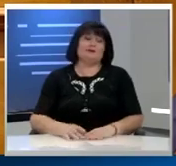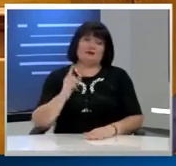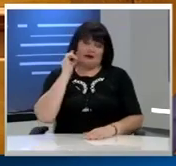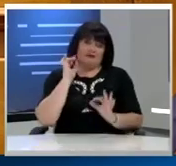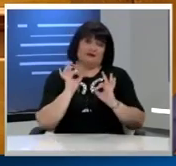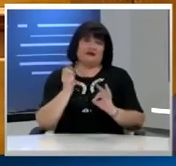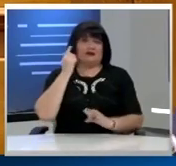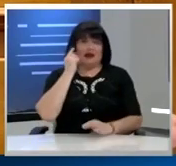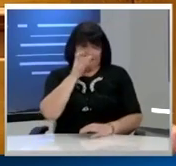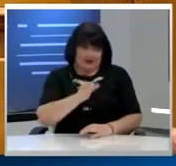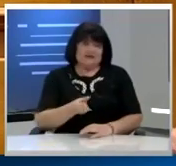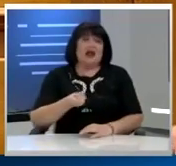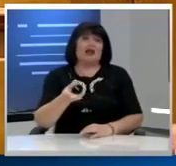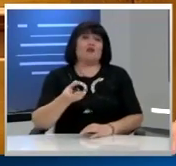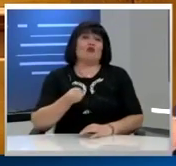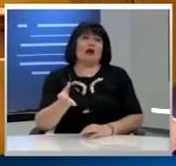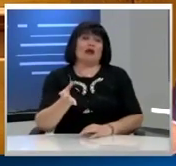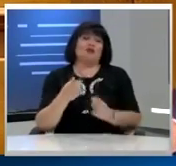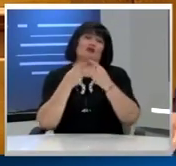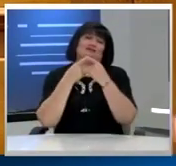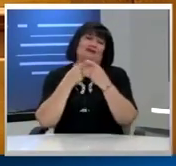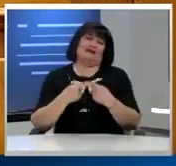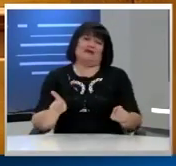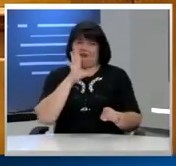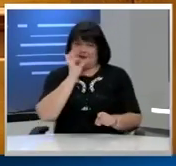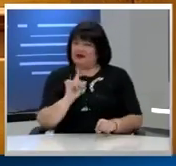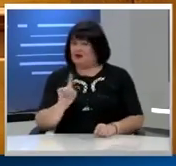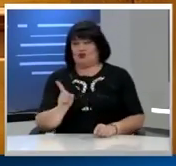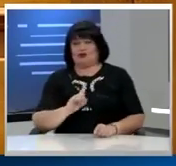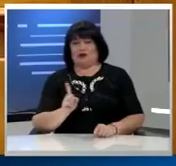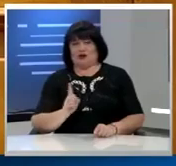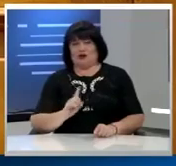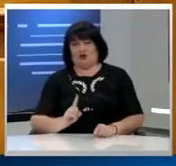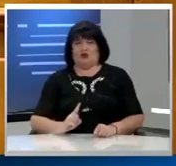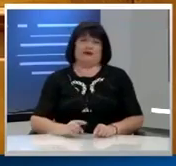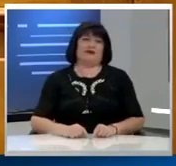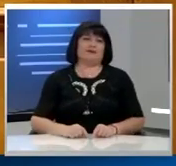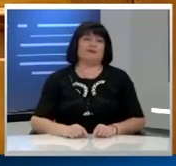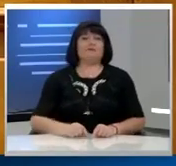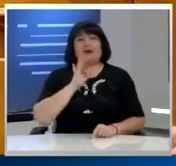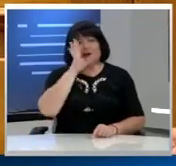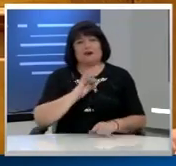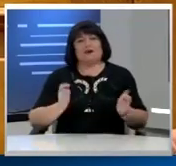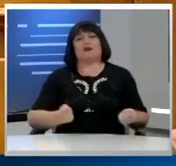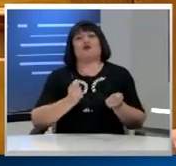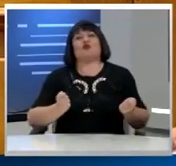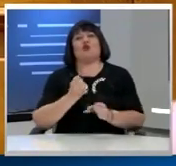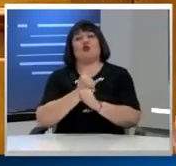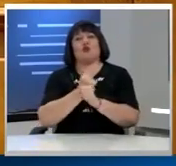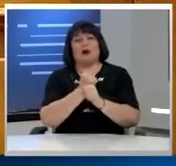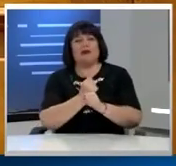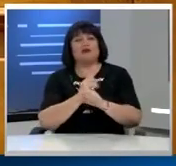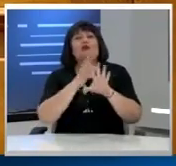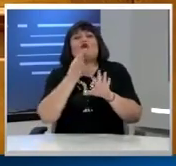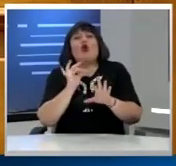αντιλαμβάνεστε ότι ο αριθμός αυτός πολύ απήχε από την πραγματικότητα σε σχέση με τους πραγματικά εργαζόμενους στην κυβέρνηση. Γιατί τα